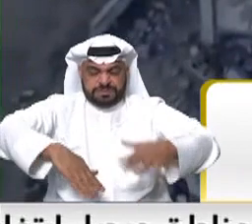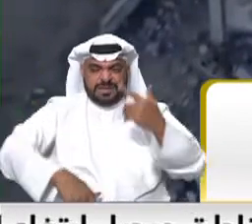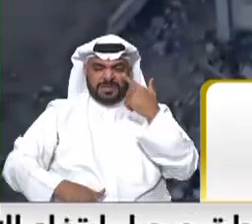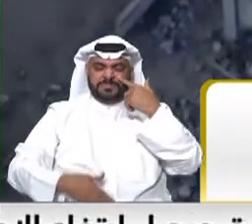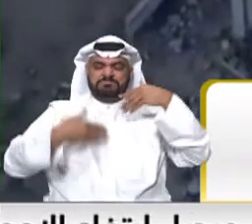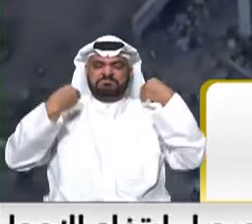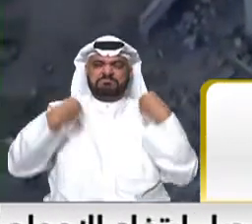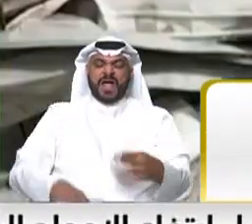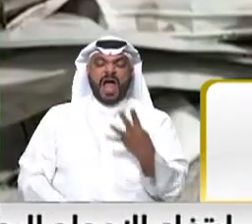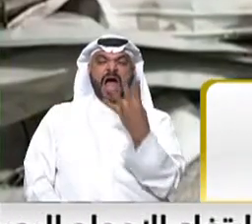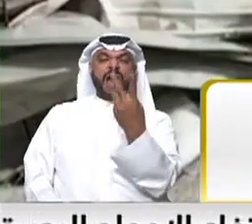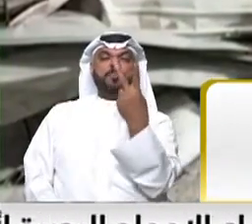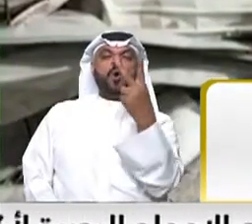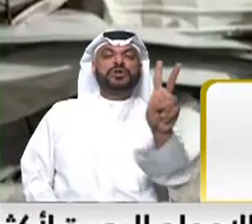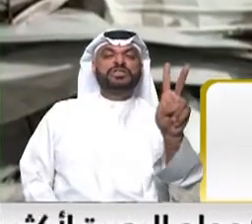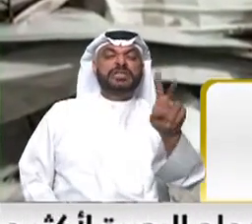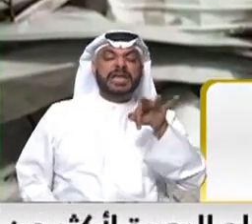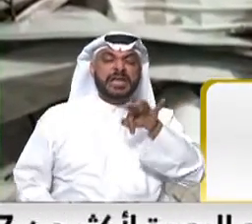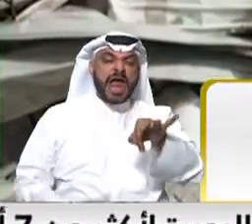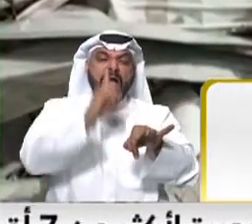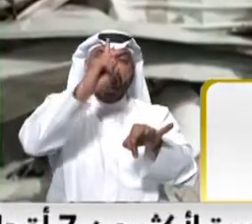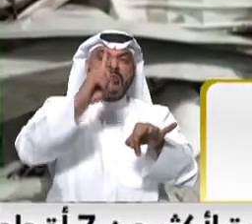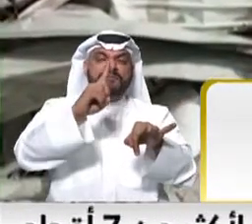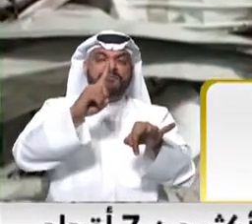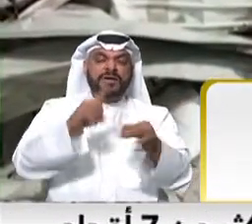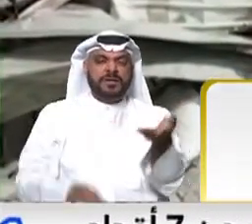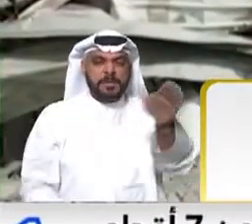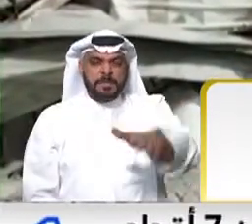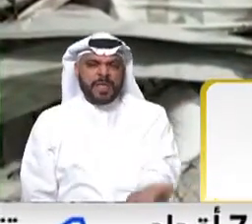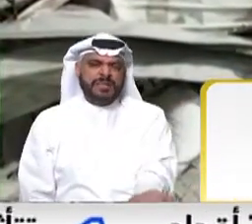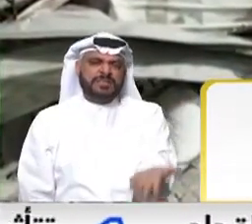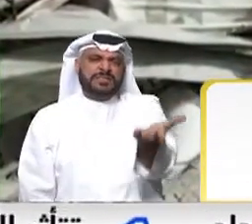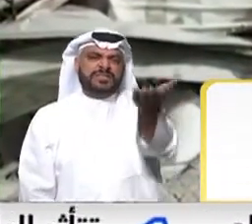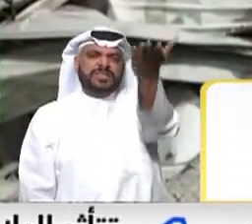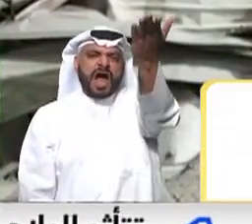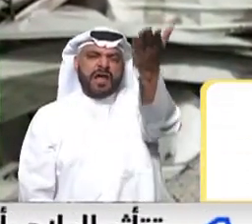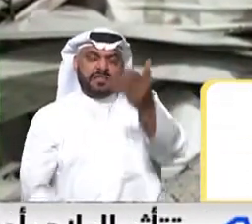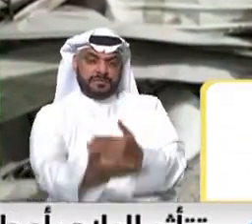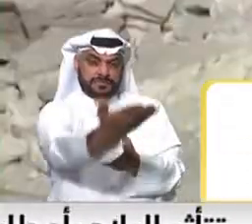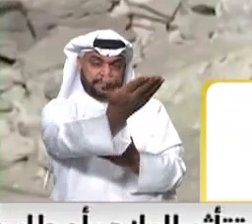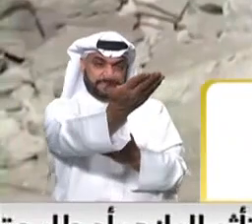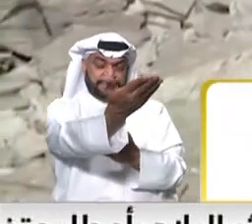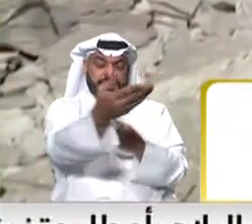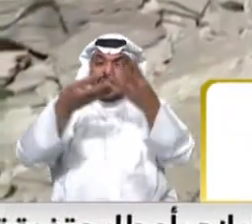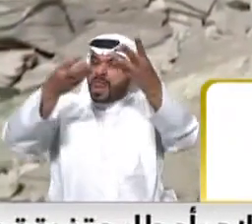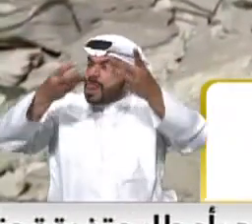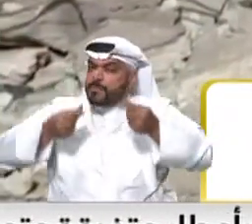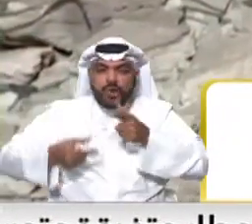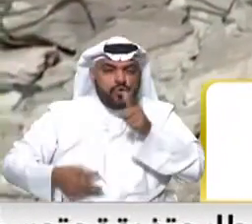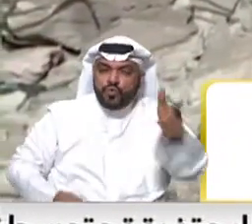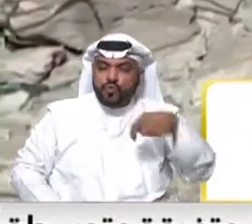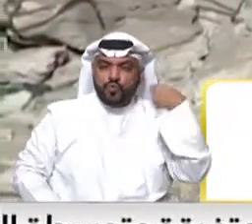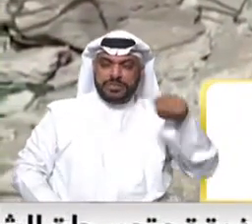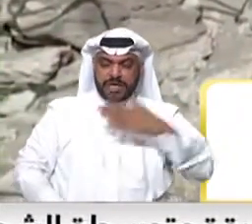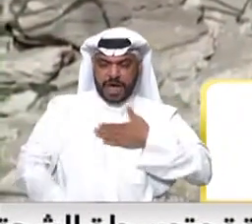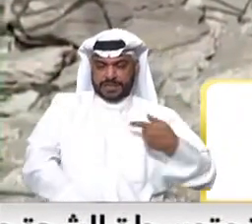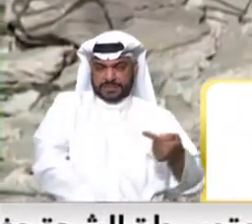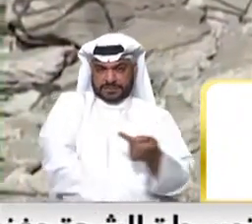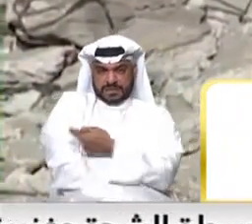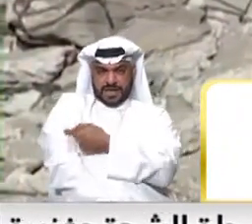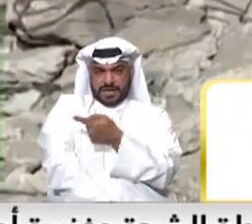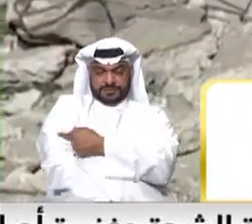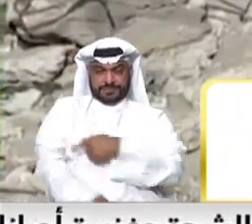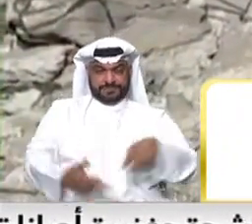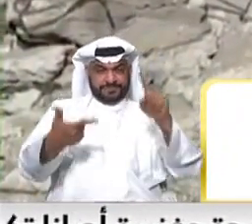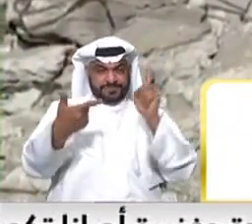الهجوم الاسرائيلي الذي الذي دمر مساحات واسعه من القطاع وفقا لوزاره الصحه في غزه فضلا عن